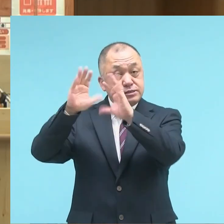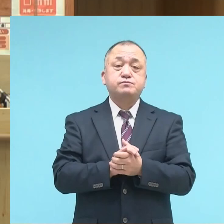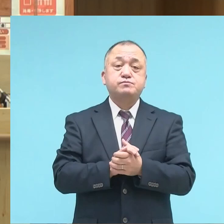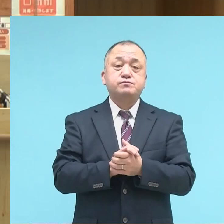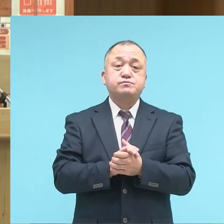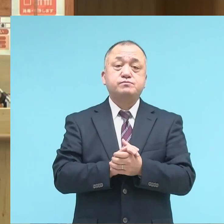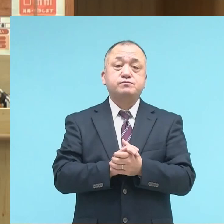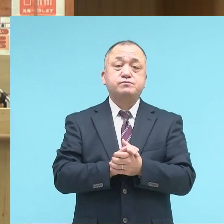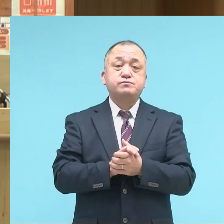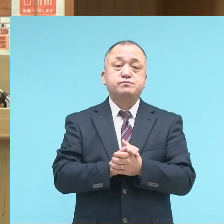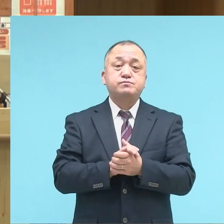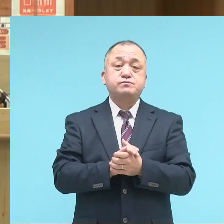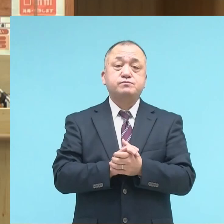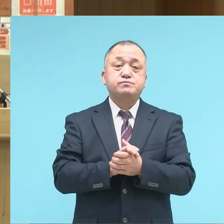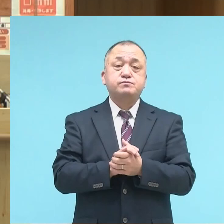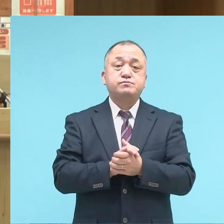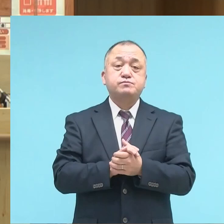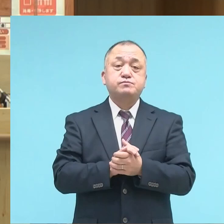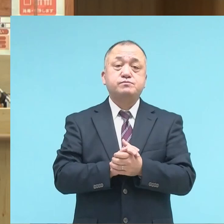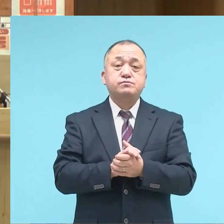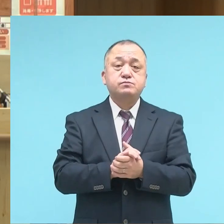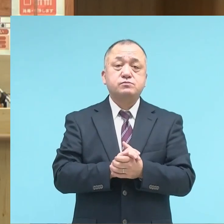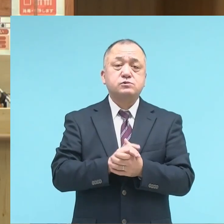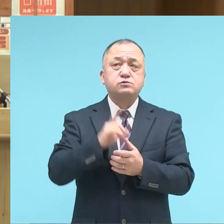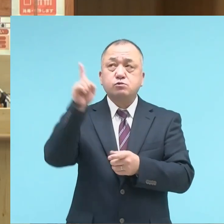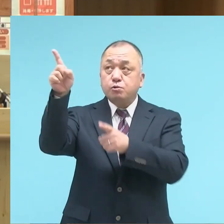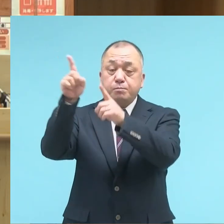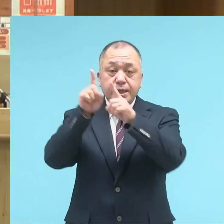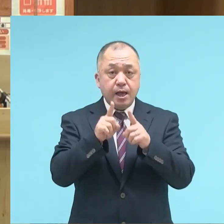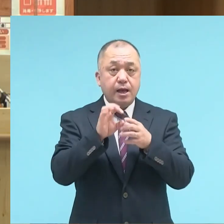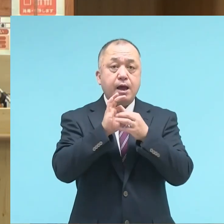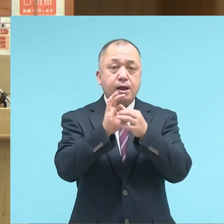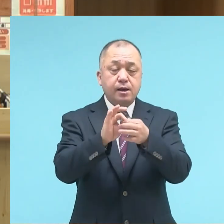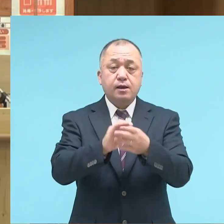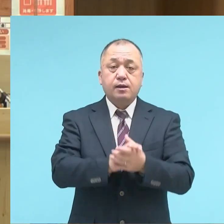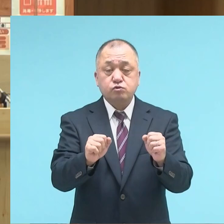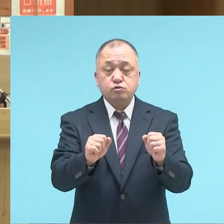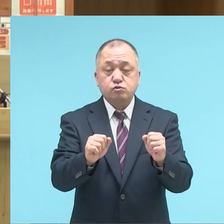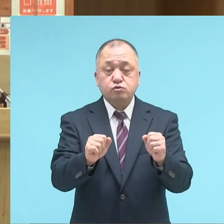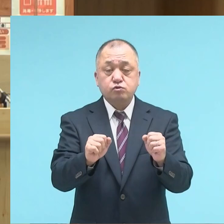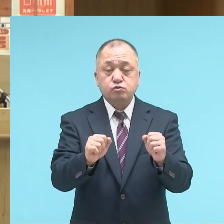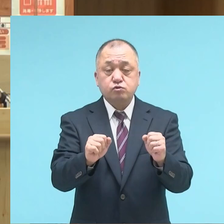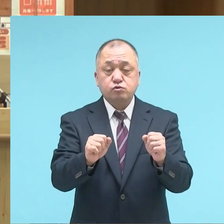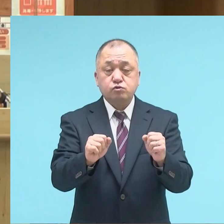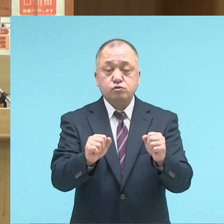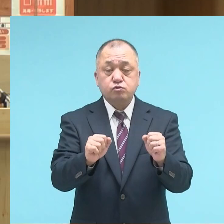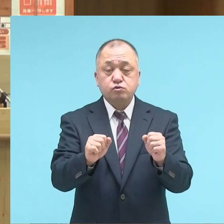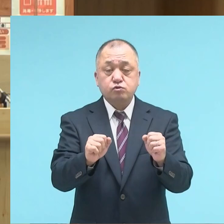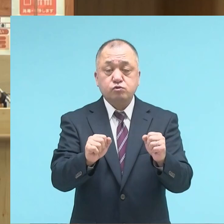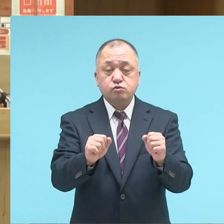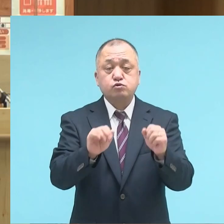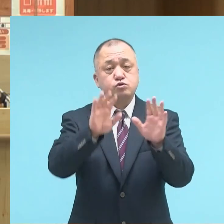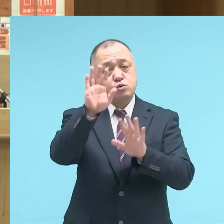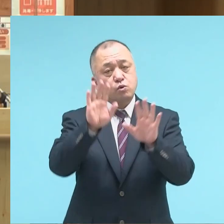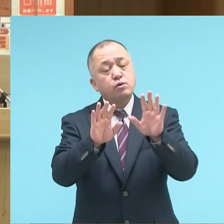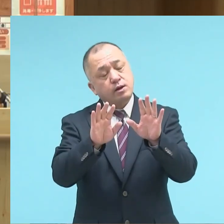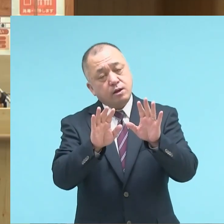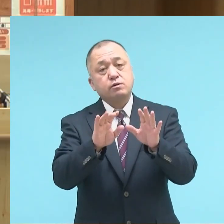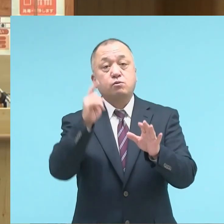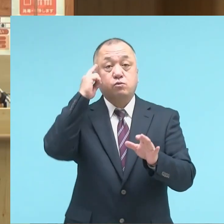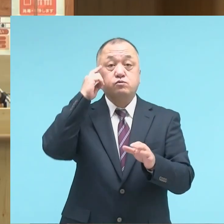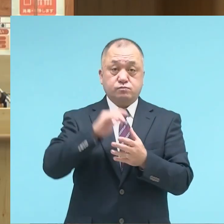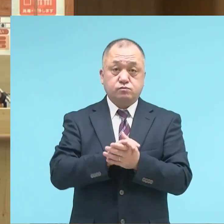ろ始まりましたけれども、そういった状況なども踏まえながら判断をしていくような状況になってくるんじゃない